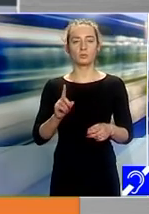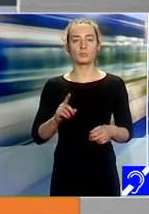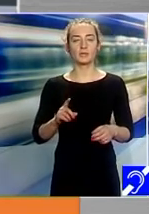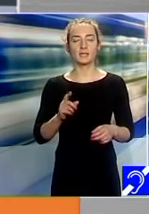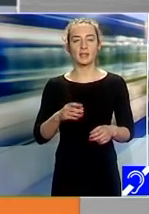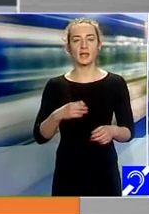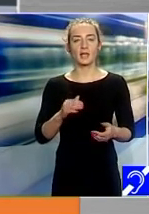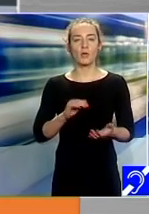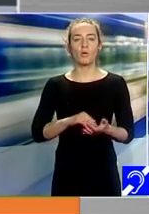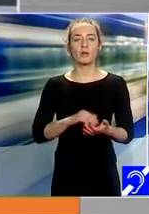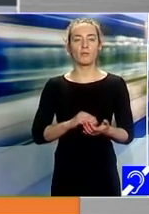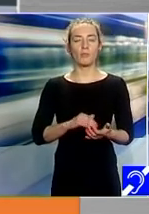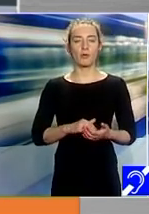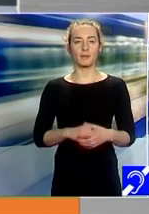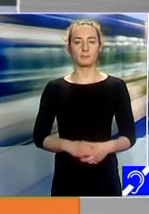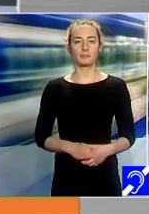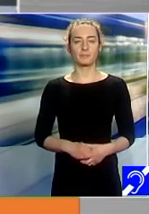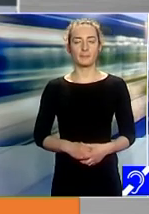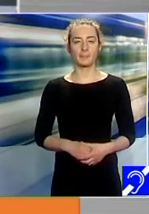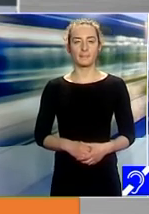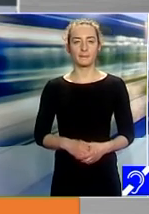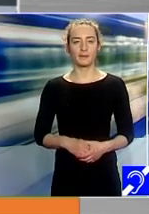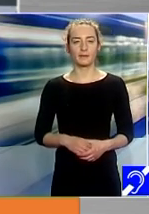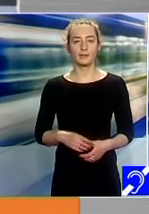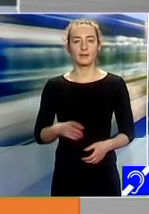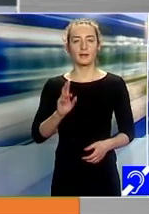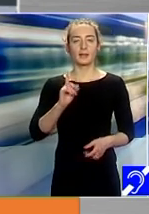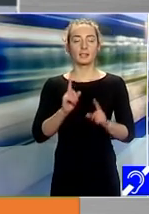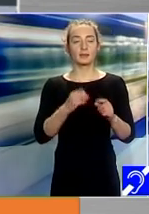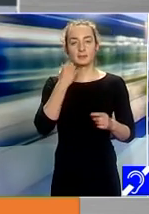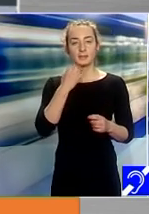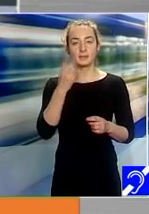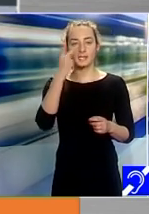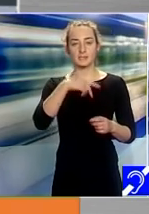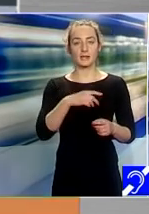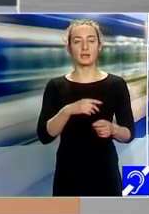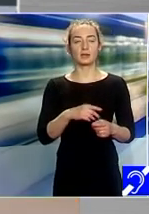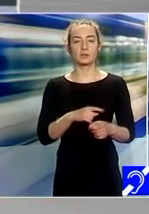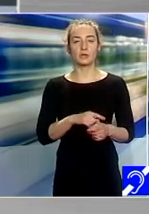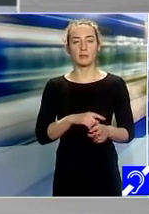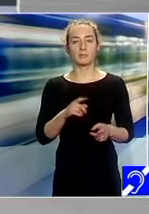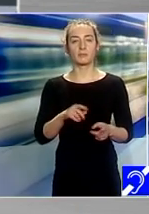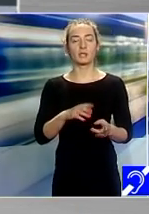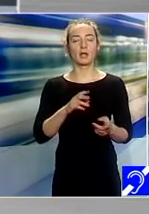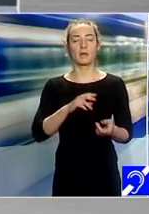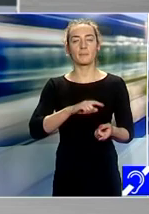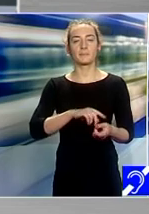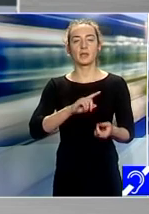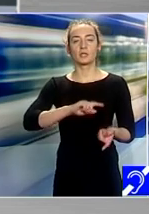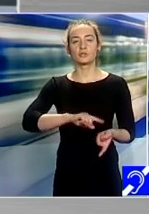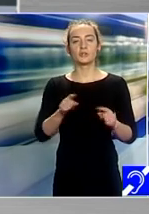Și cred că următorul pas este a înțelege că și sânul controlateral nu reprezintă chirurgie de lux și nu se face numai